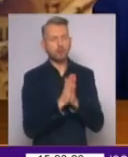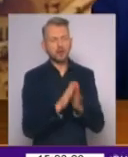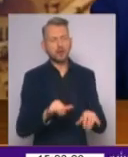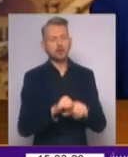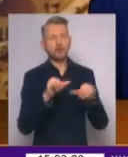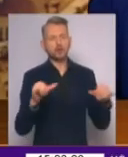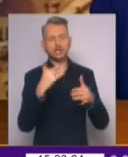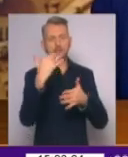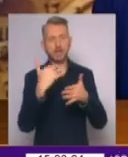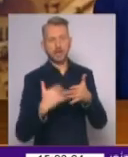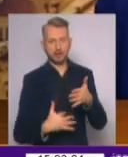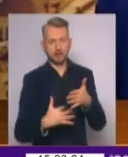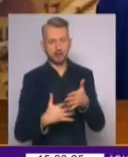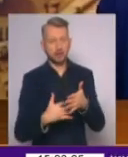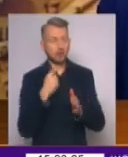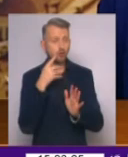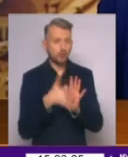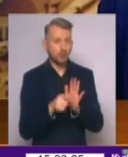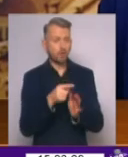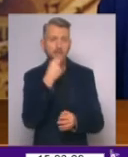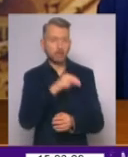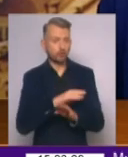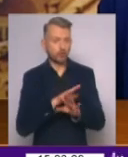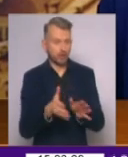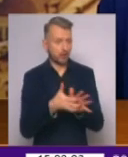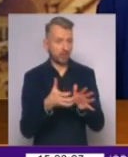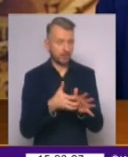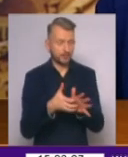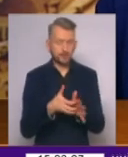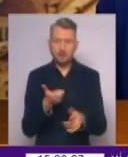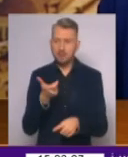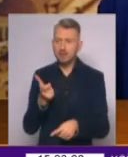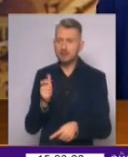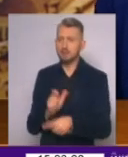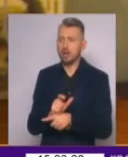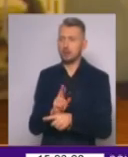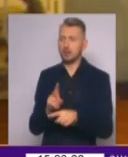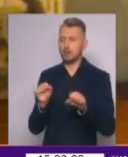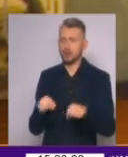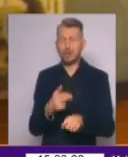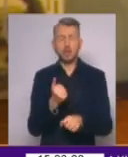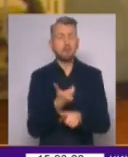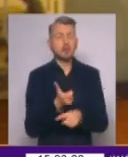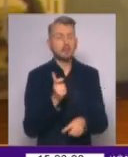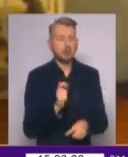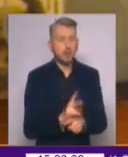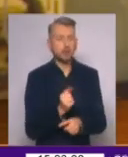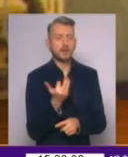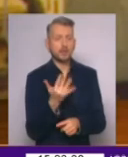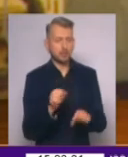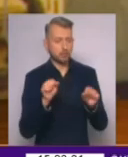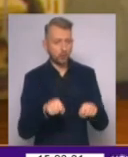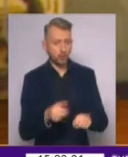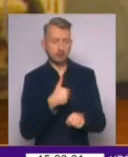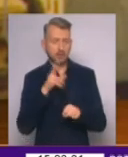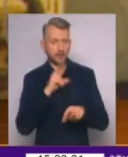розширити переклад, бо зрозуміло, що він є недосконалим. Тобто максимально, наскільки це можливо? Максимально, наскільки це можна. І ми